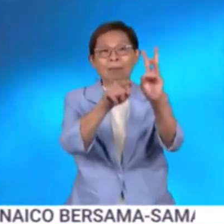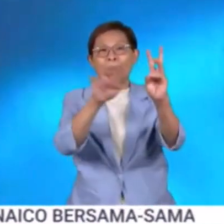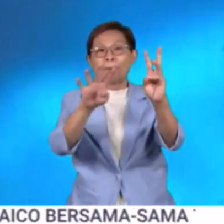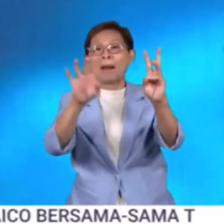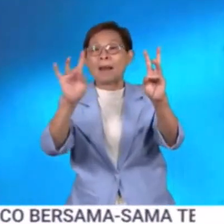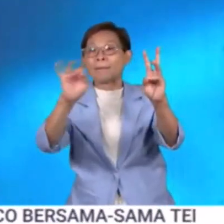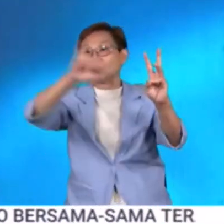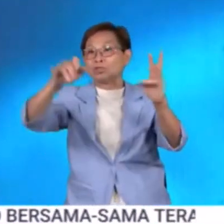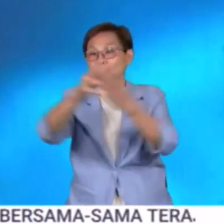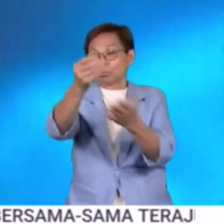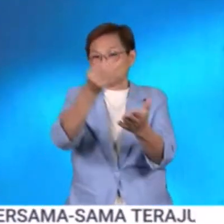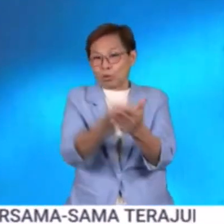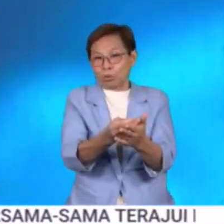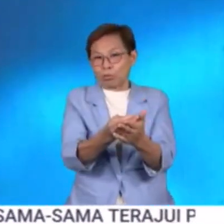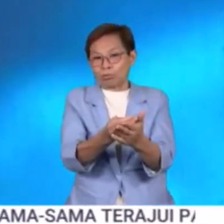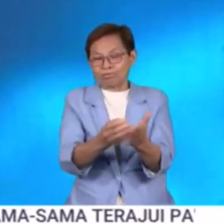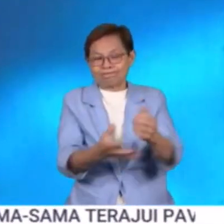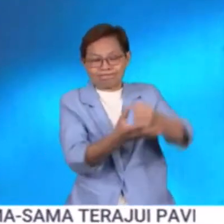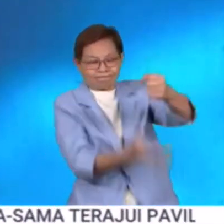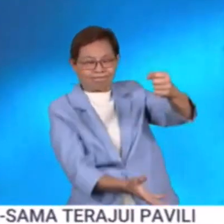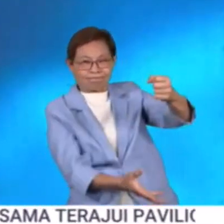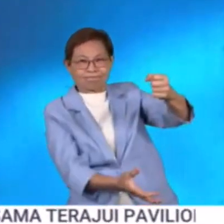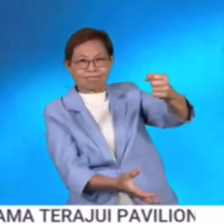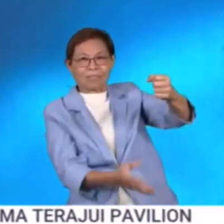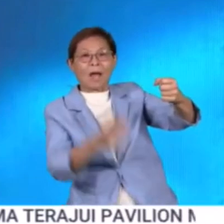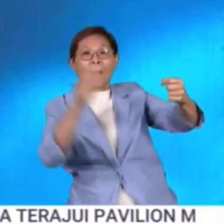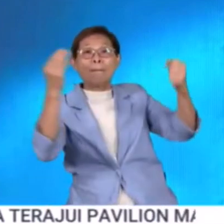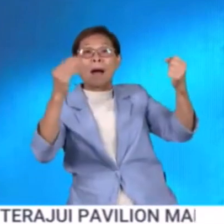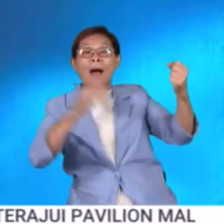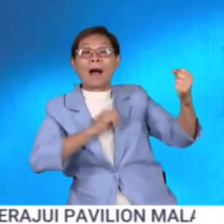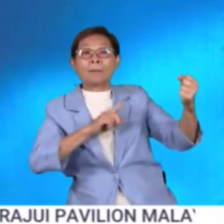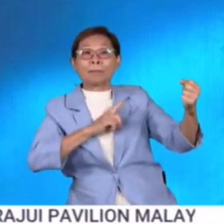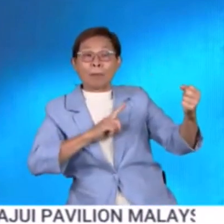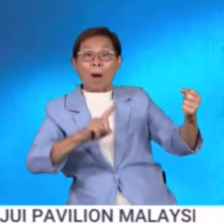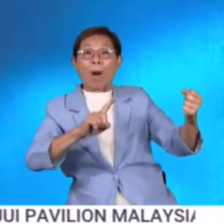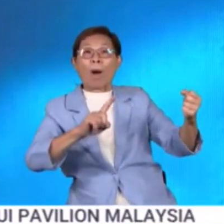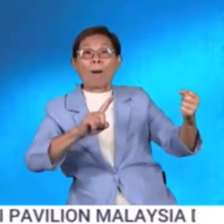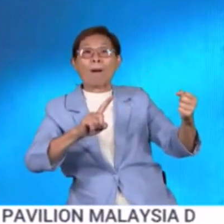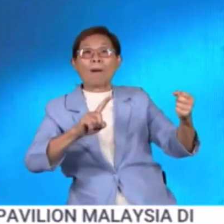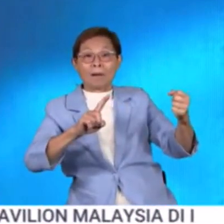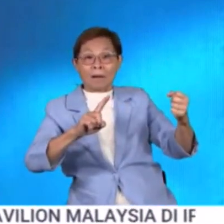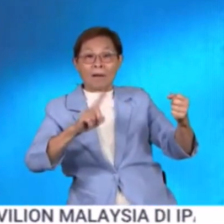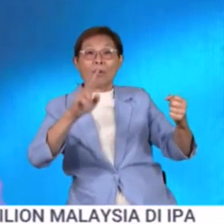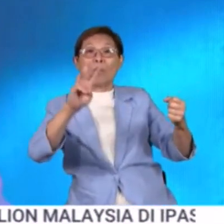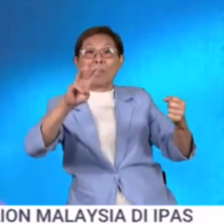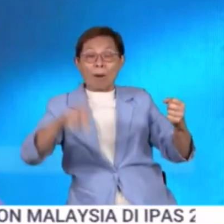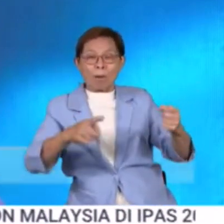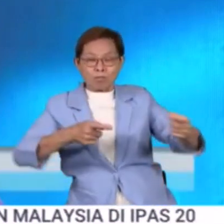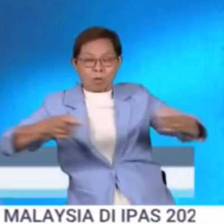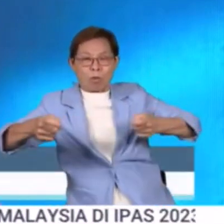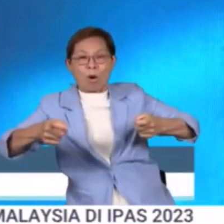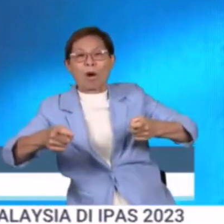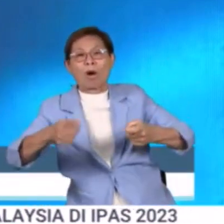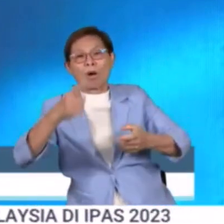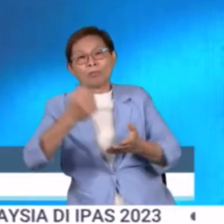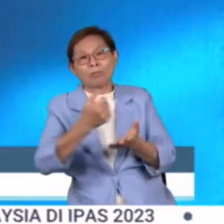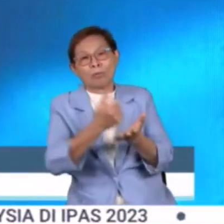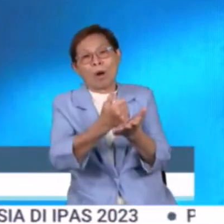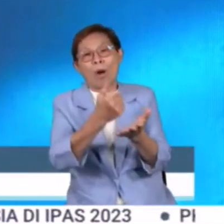6.48 juta ringgit diperuntukkan Majlis Agama Islam Wilayah Persekutuan MAWIB tahun ini bagi pengurusan mualaf.